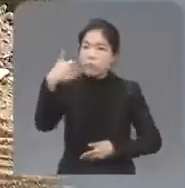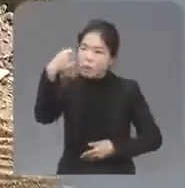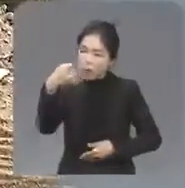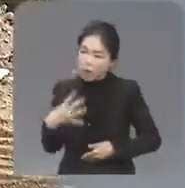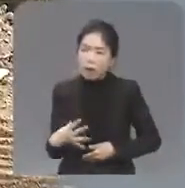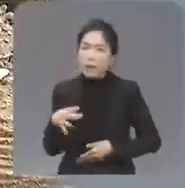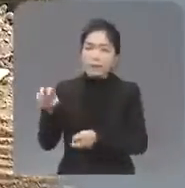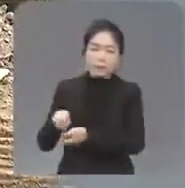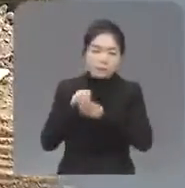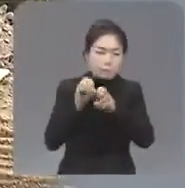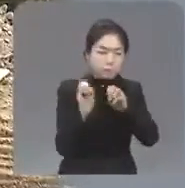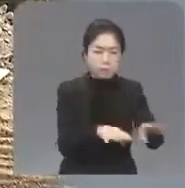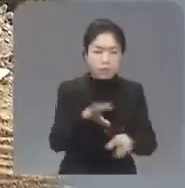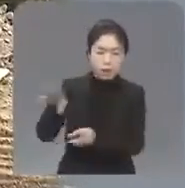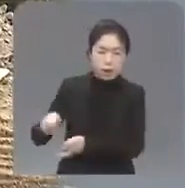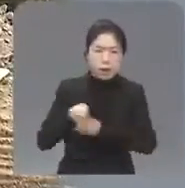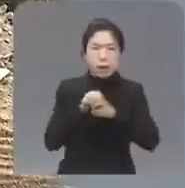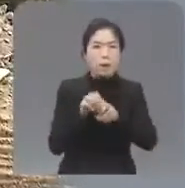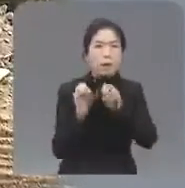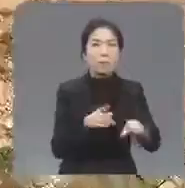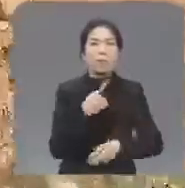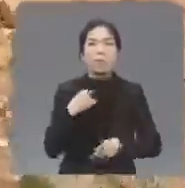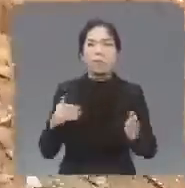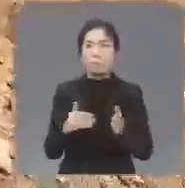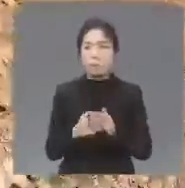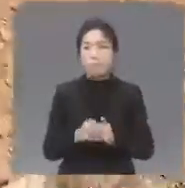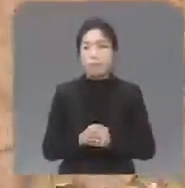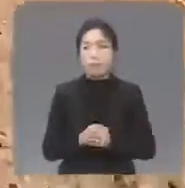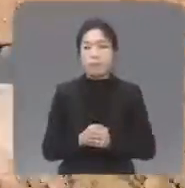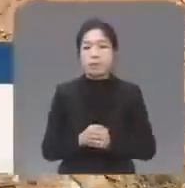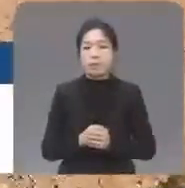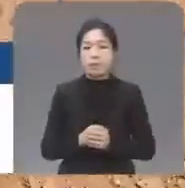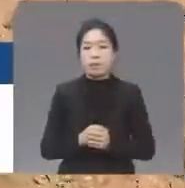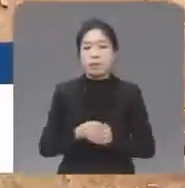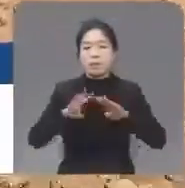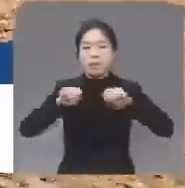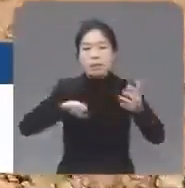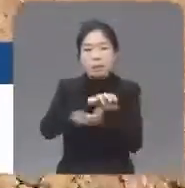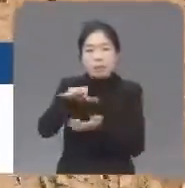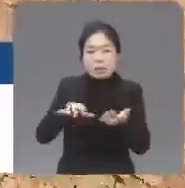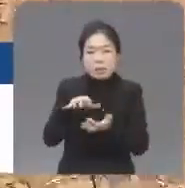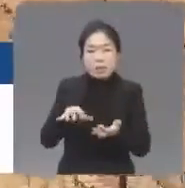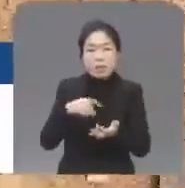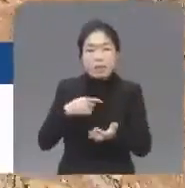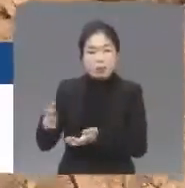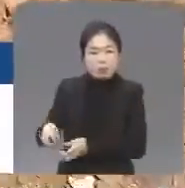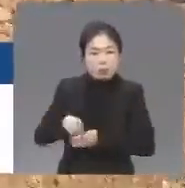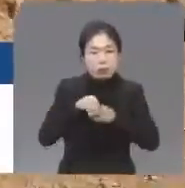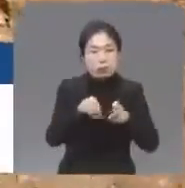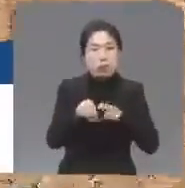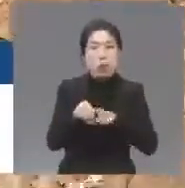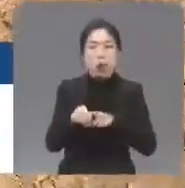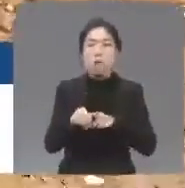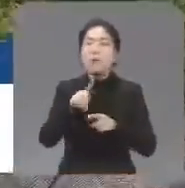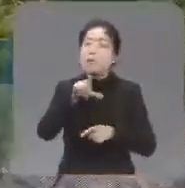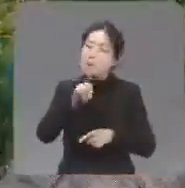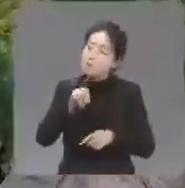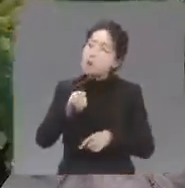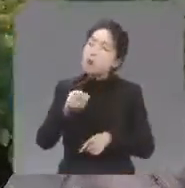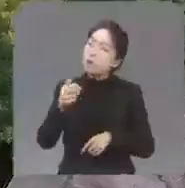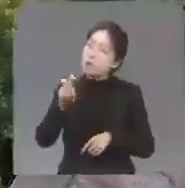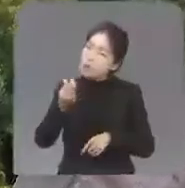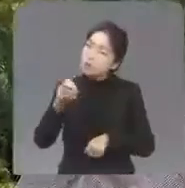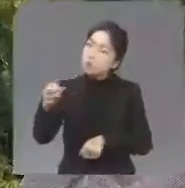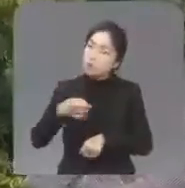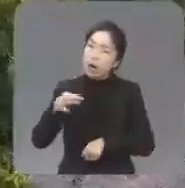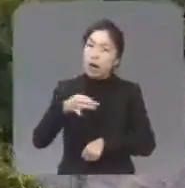걸쳐 이곳 공터에 묻었습니다. 흙하고 섞여서 8차례 거기까지 운반하는데 우리가 15에서 20만 원을 받아야 돼.